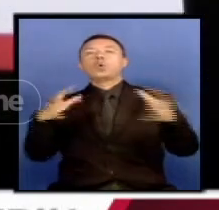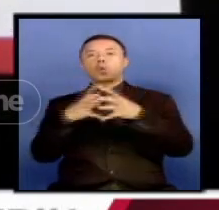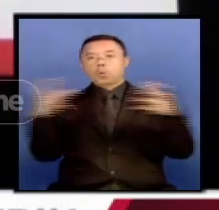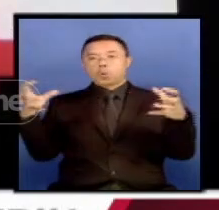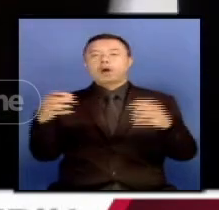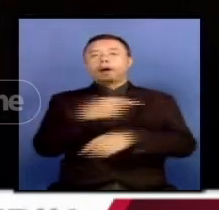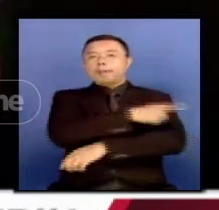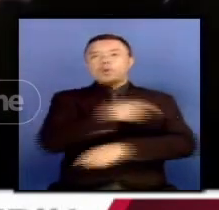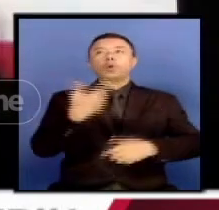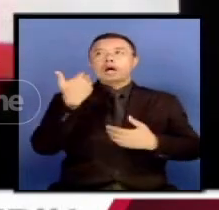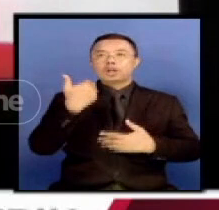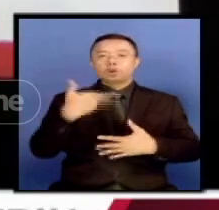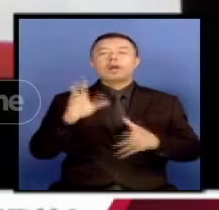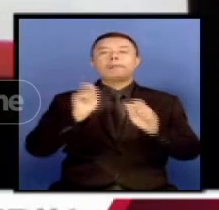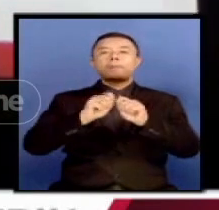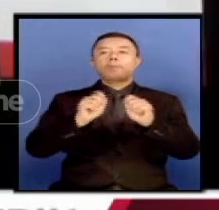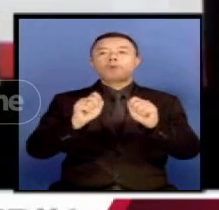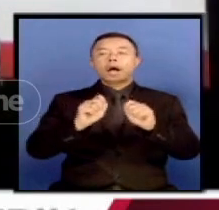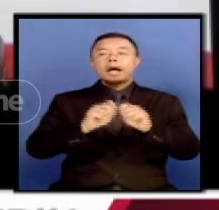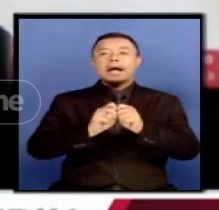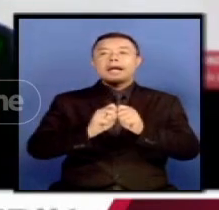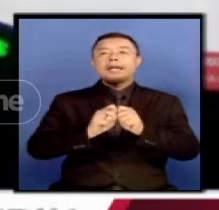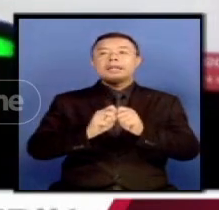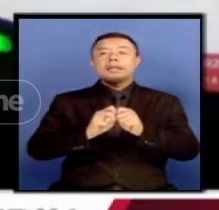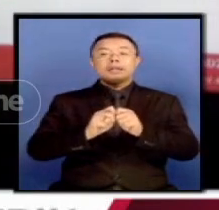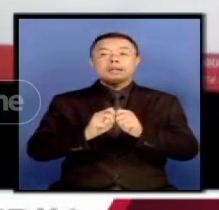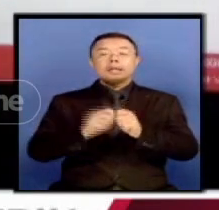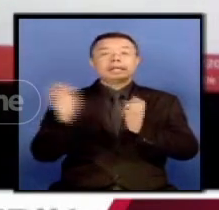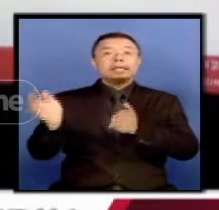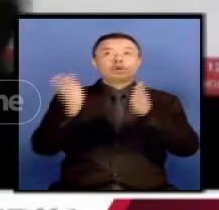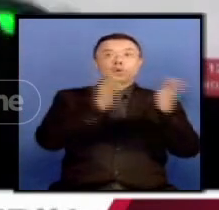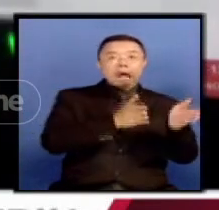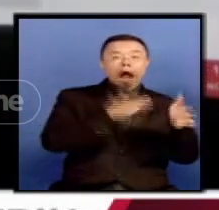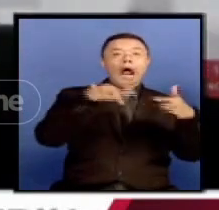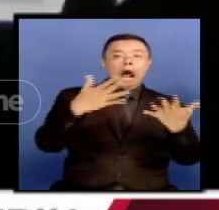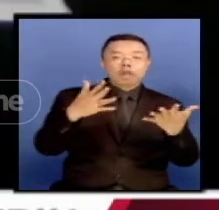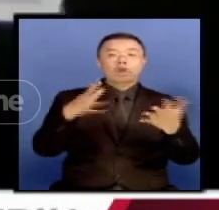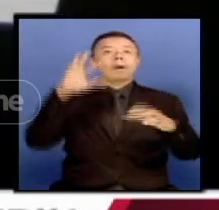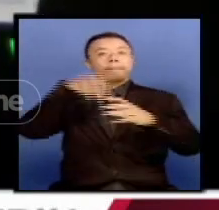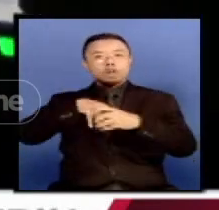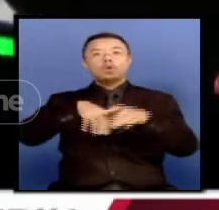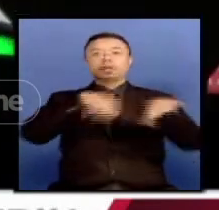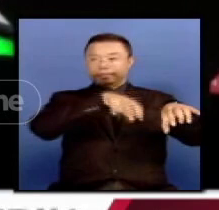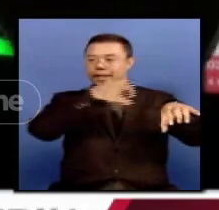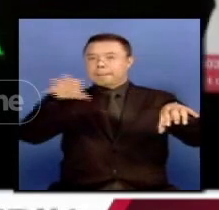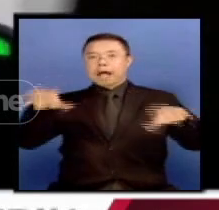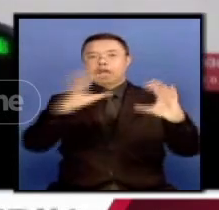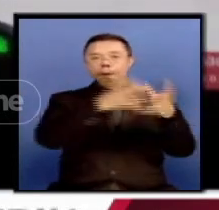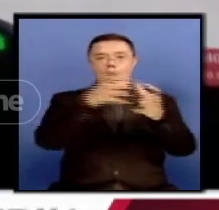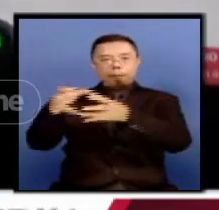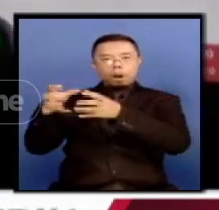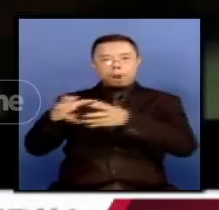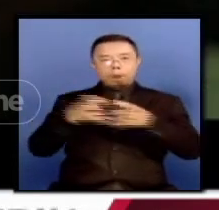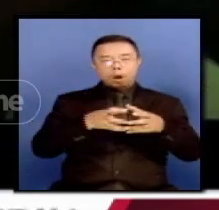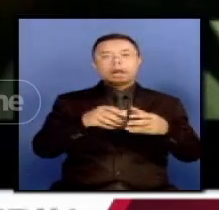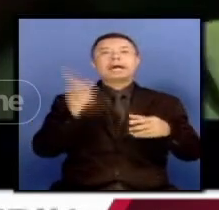petugas juga memberlakukan sistem holding system dan delay system, di mana di lokasi rest area Jalan Tol Trans